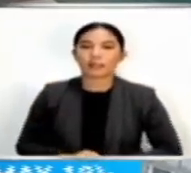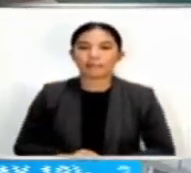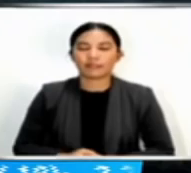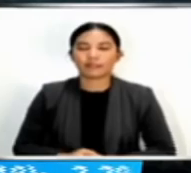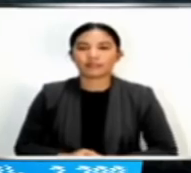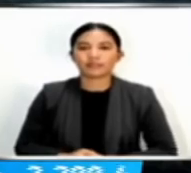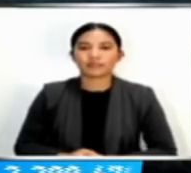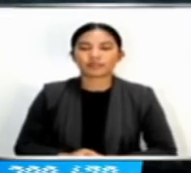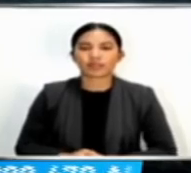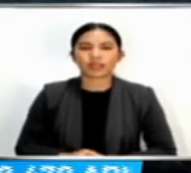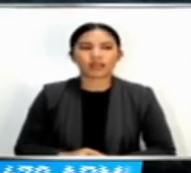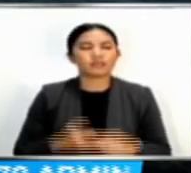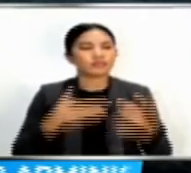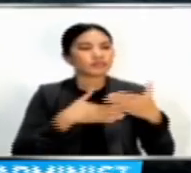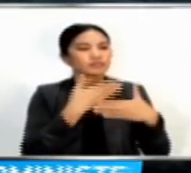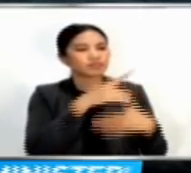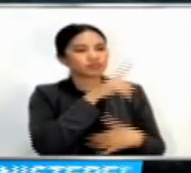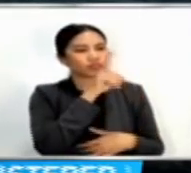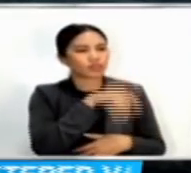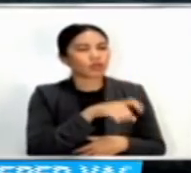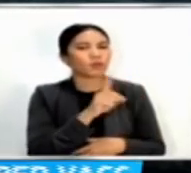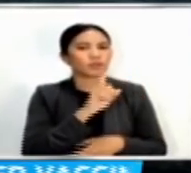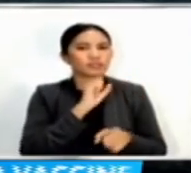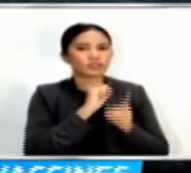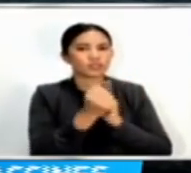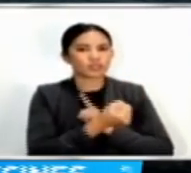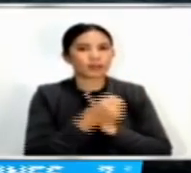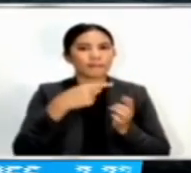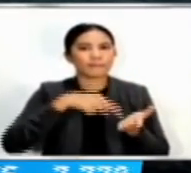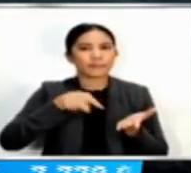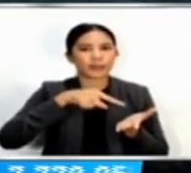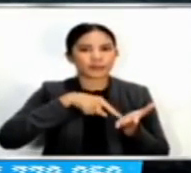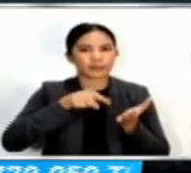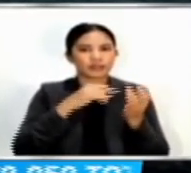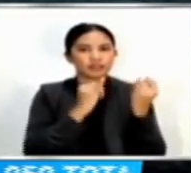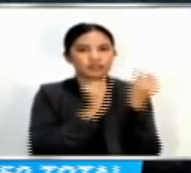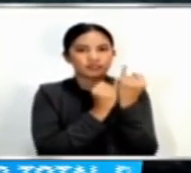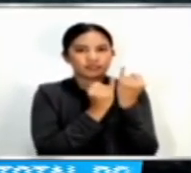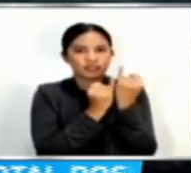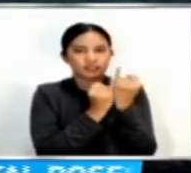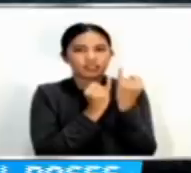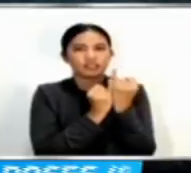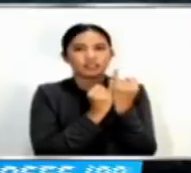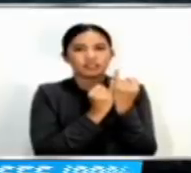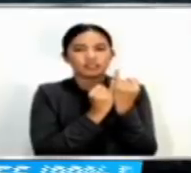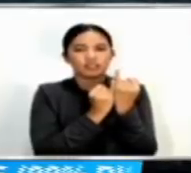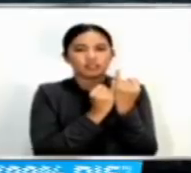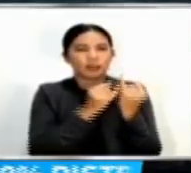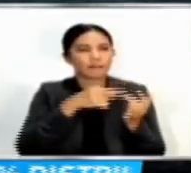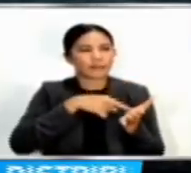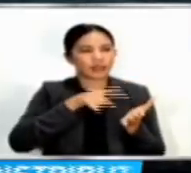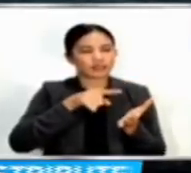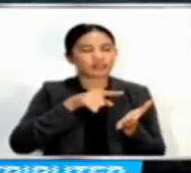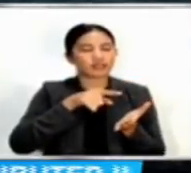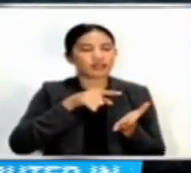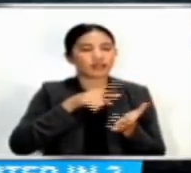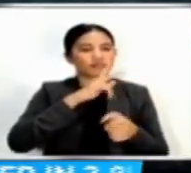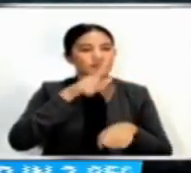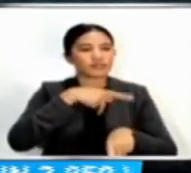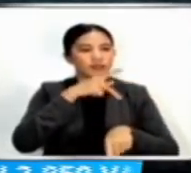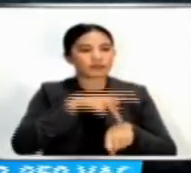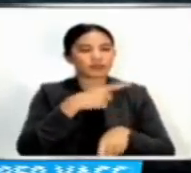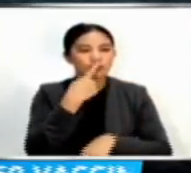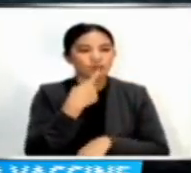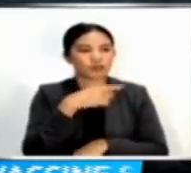Kumustahin ko lang po yung status ng pagubayad sa PhilHealth sa Philippine Red Cross at makiki-update din po kami doon sa Moderna vaccine